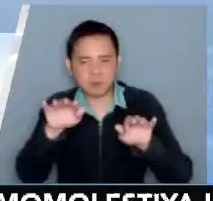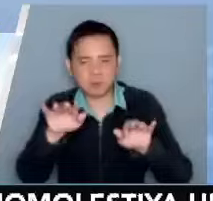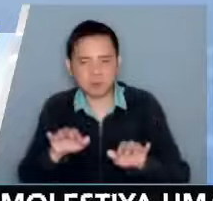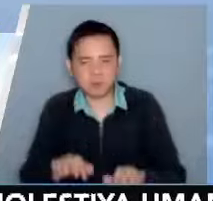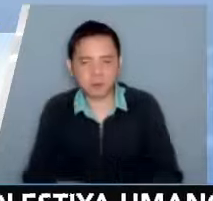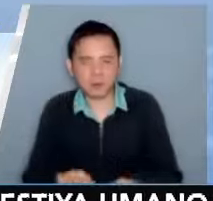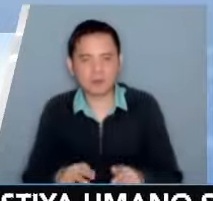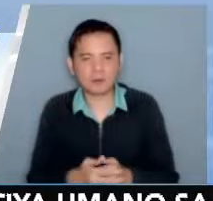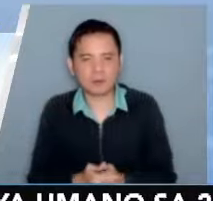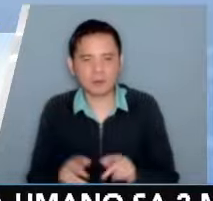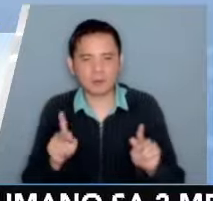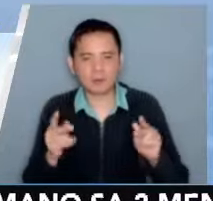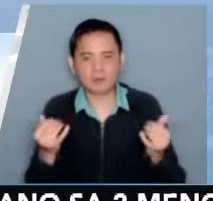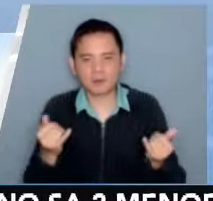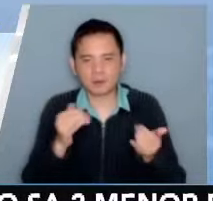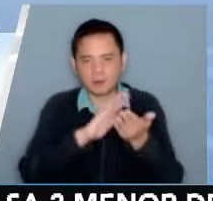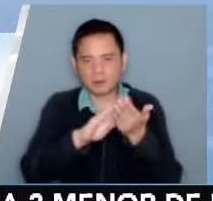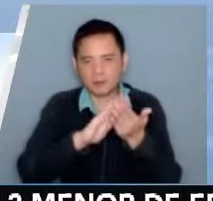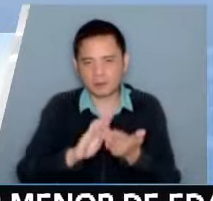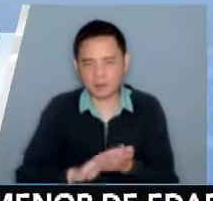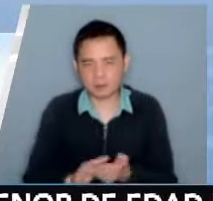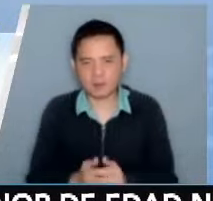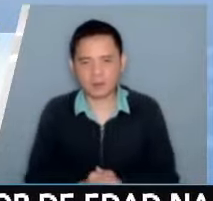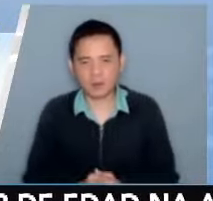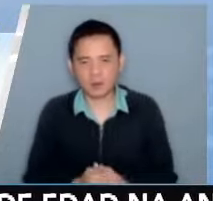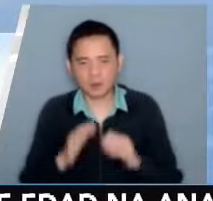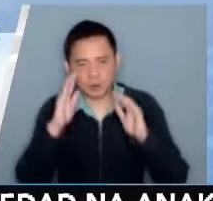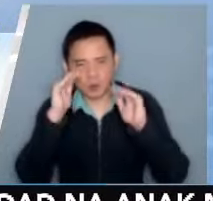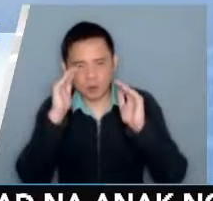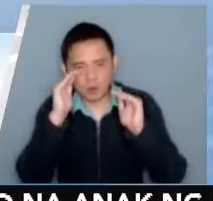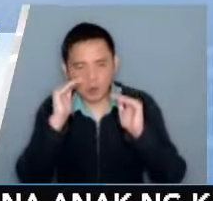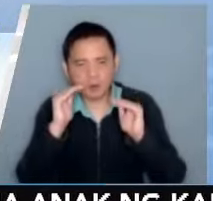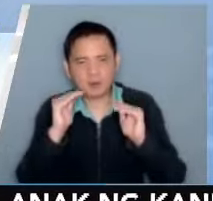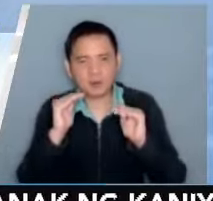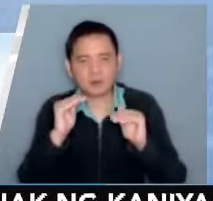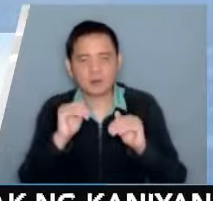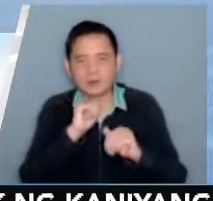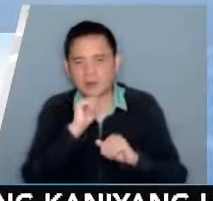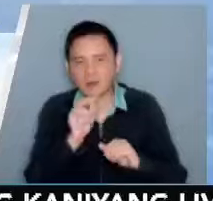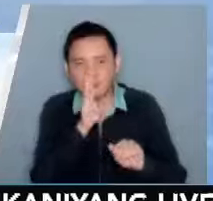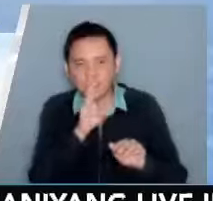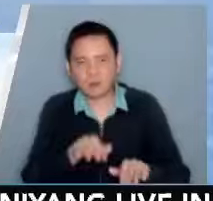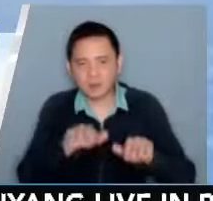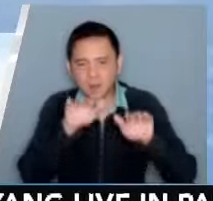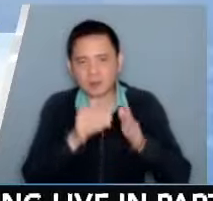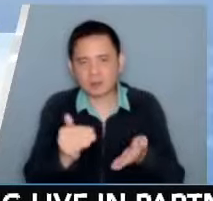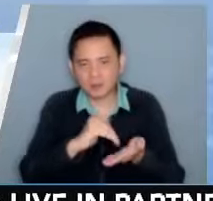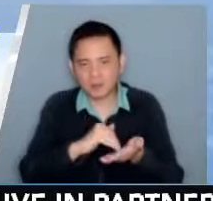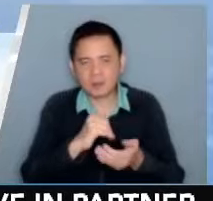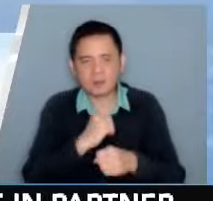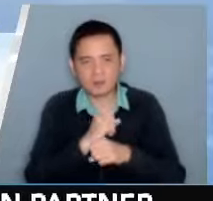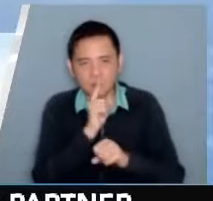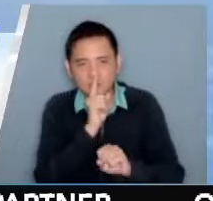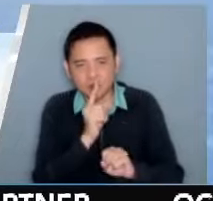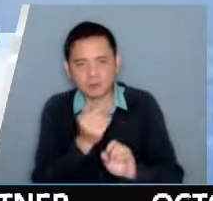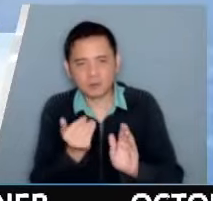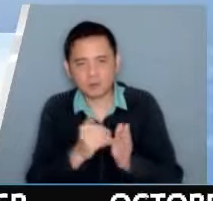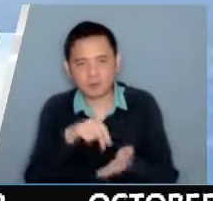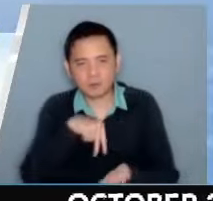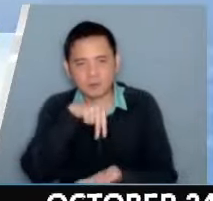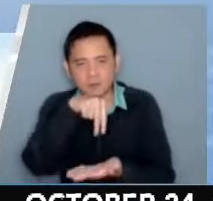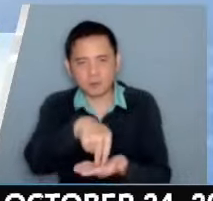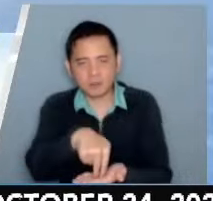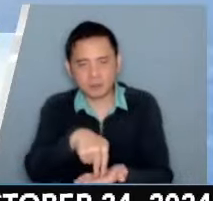kanilang paglilinis. Umaasa sila, Rafi, na sana naman ay hindi nang bahain para muli sila makapag-umpisa dahil bukod sa talagang